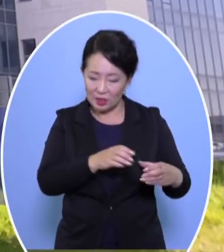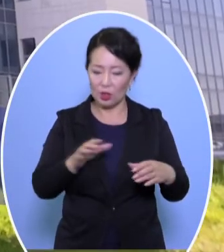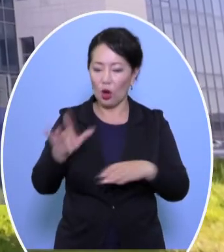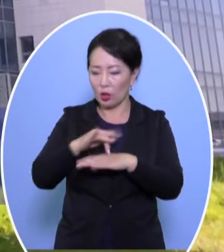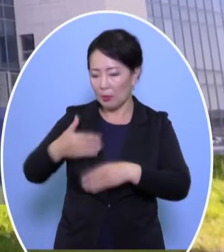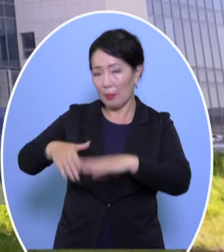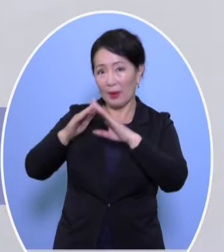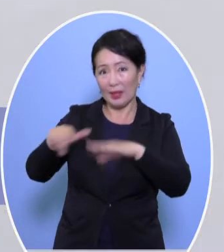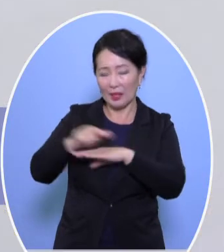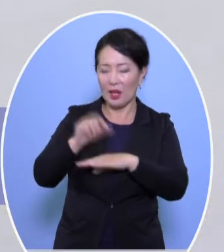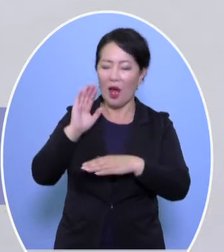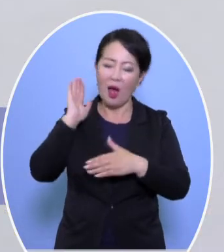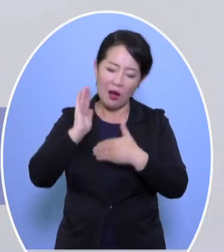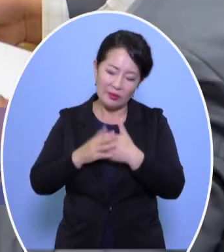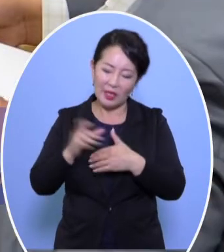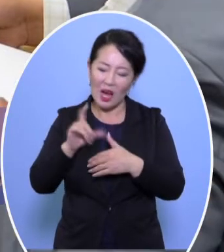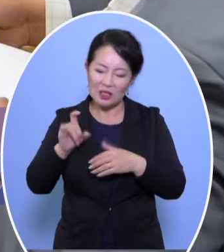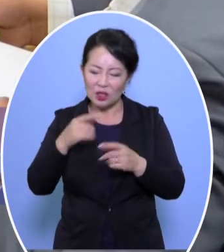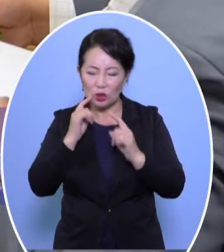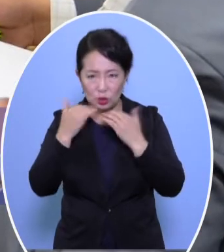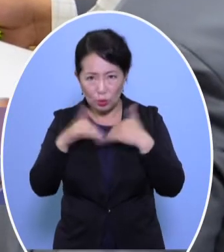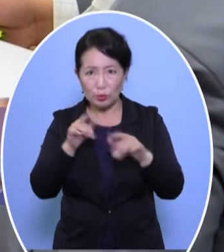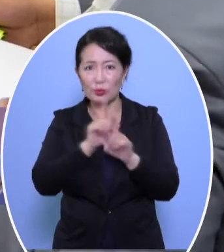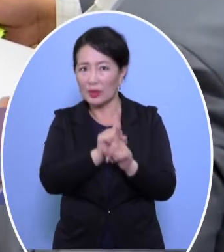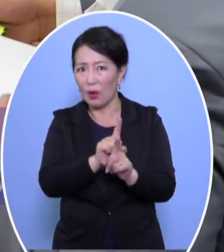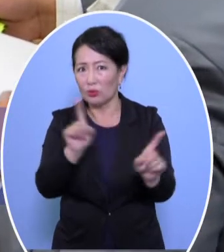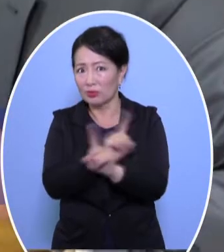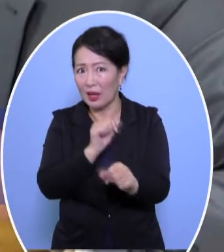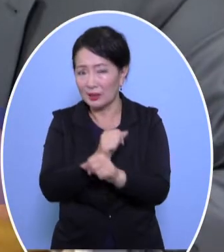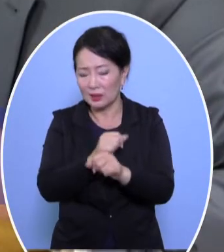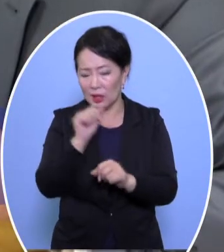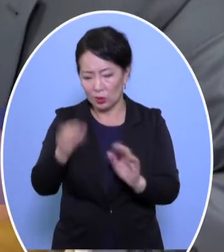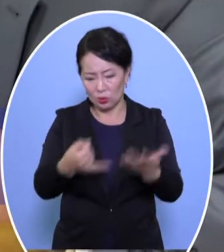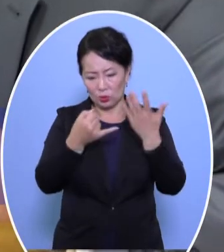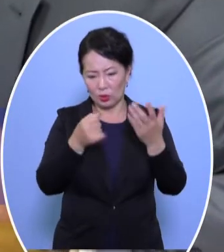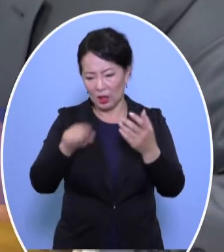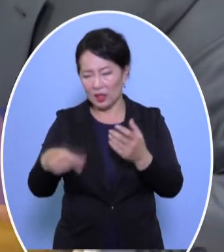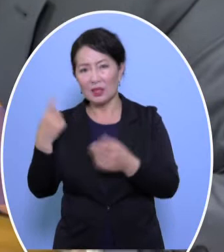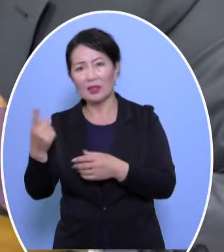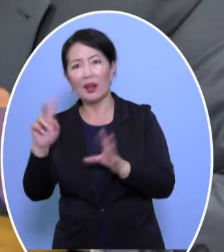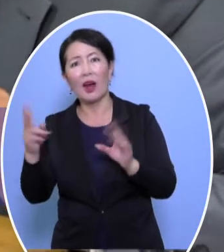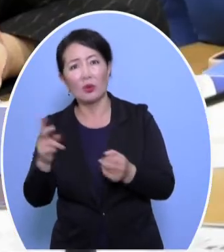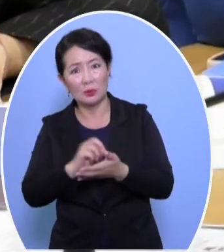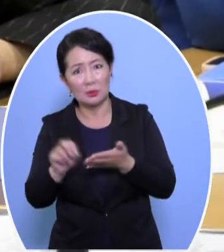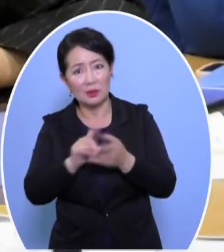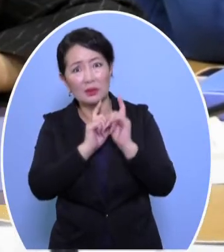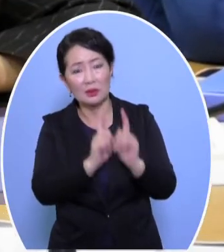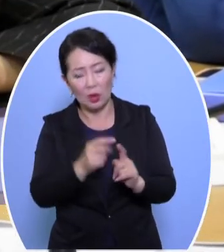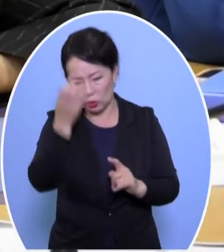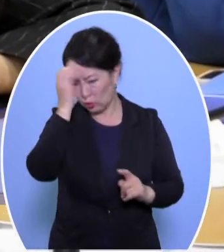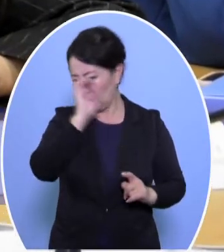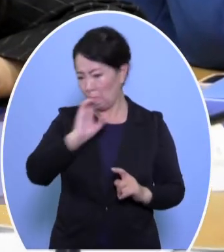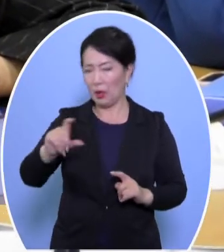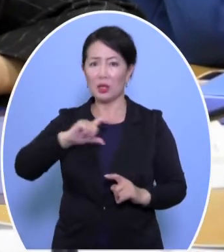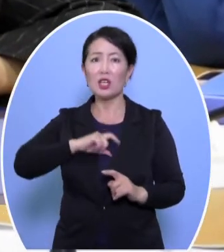хөгжлийн газарт авилгын эрсдлийн үнэлгээ зөвлөмжийн хэрэгжилтийн мөрөөр ажиллаж байна. За авилгын эсрэг хуулийн 6-р зүйлийн 6-1-12 заасны дагуу